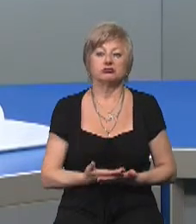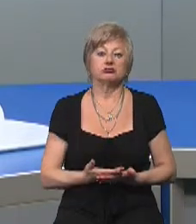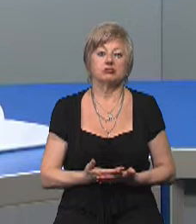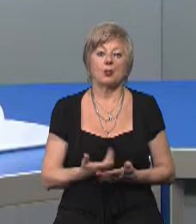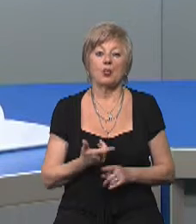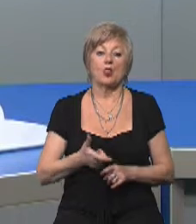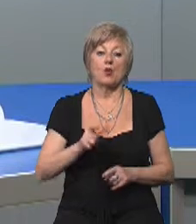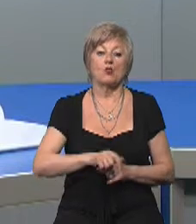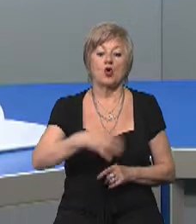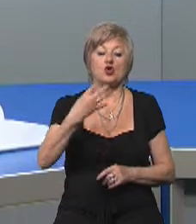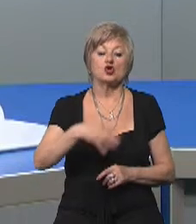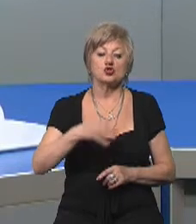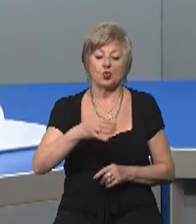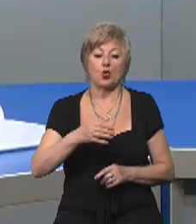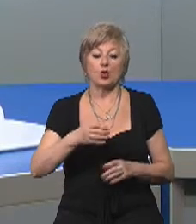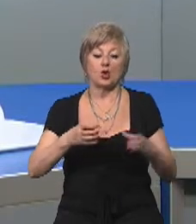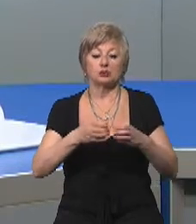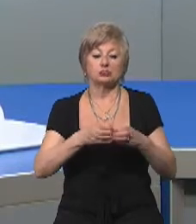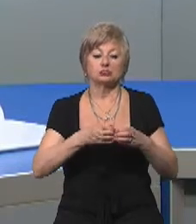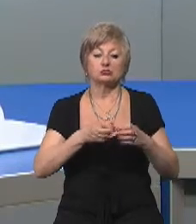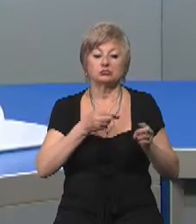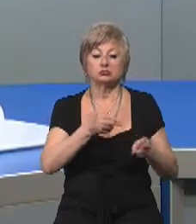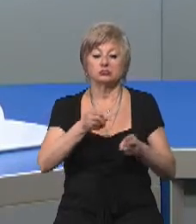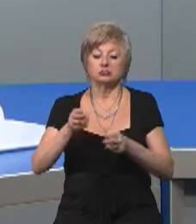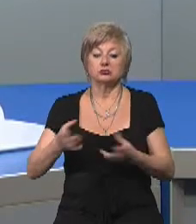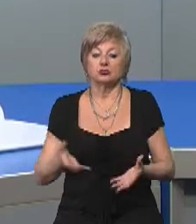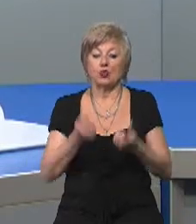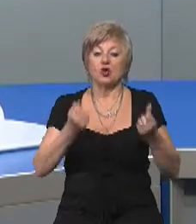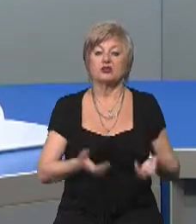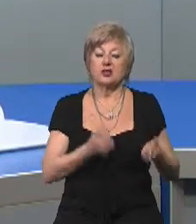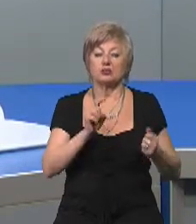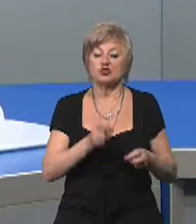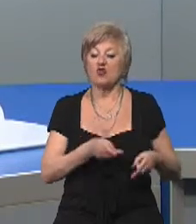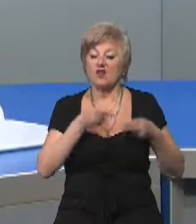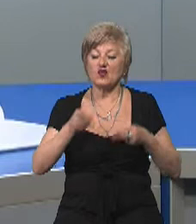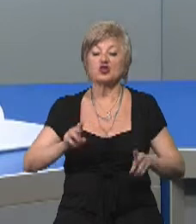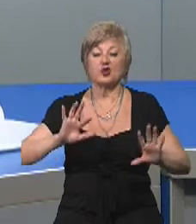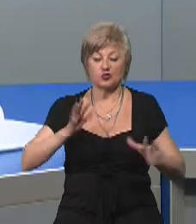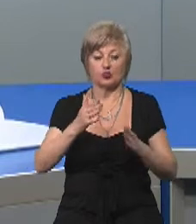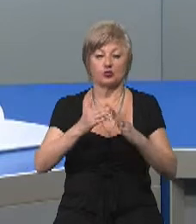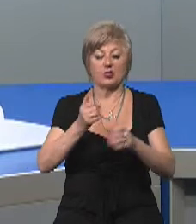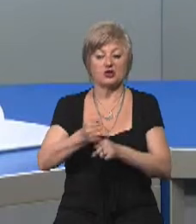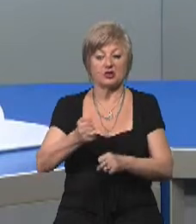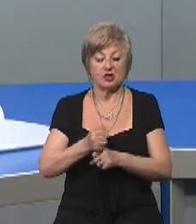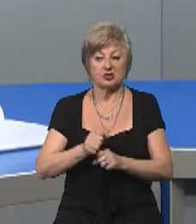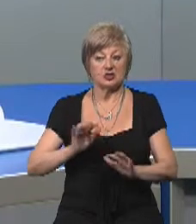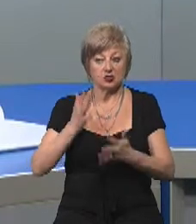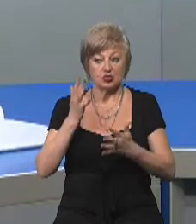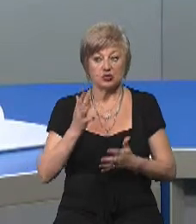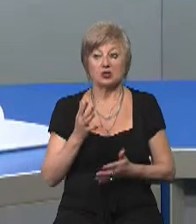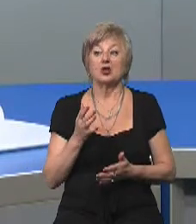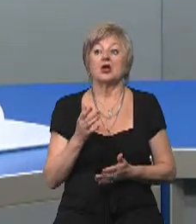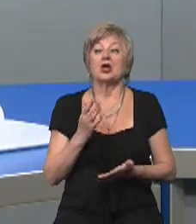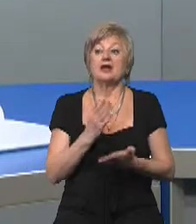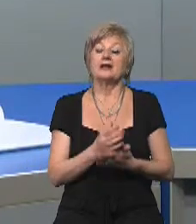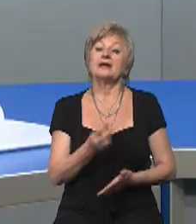мабуть, більше 40 мобільних бригад соціально-психологічної підтримки, які виїжджають на випадки цього домашнього насильства. В Запорізькій області існує